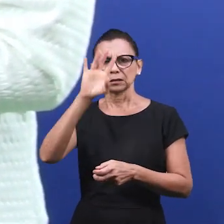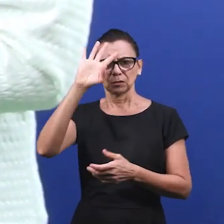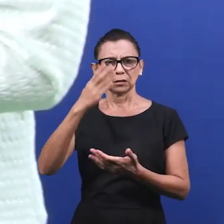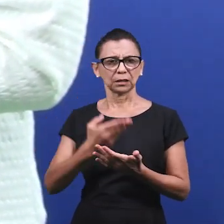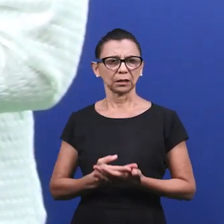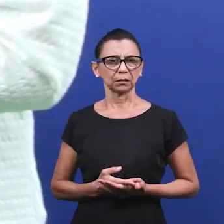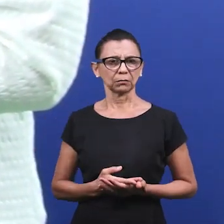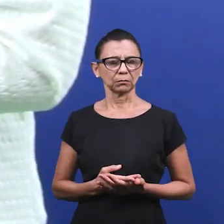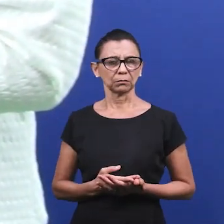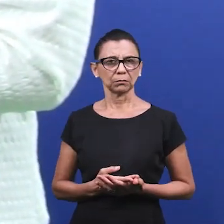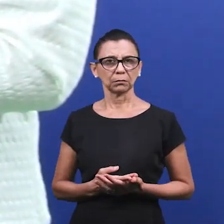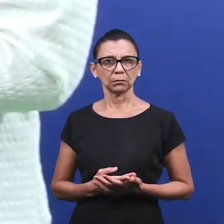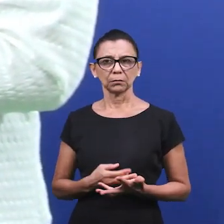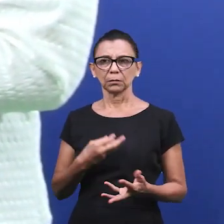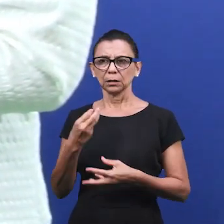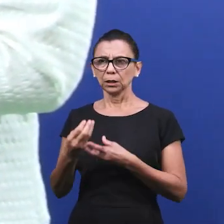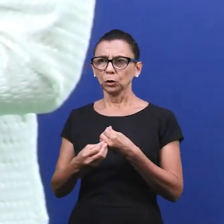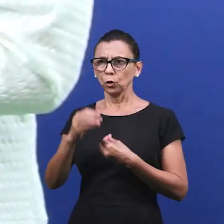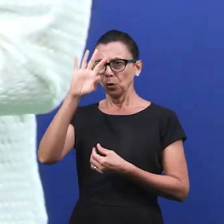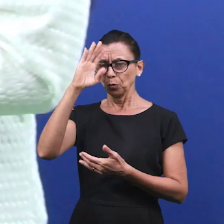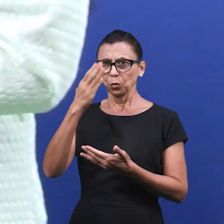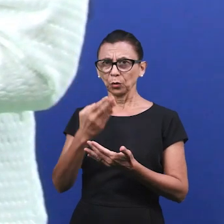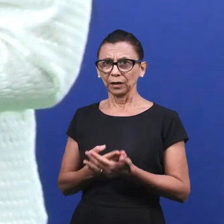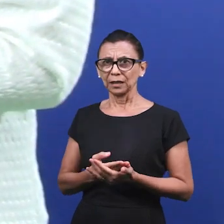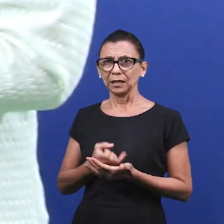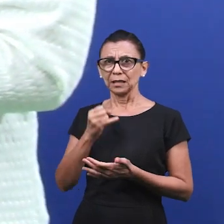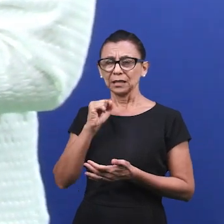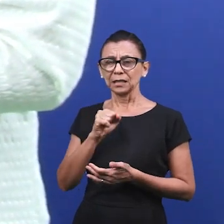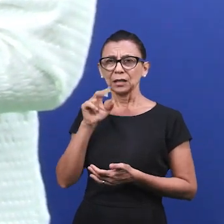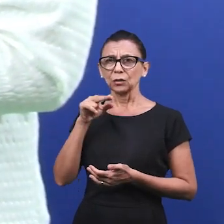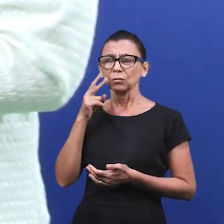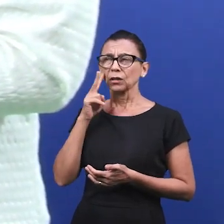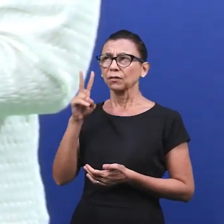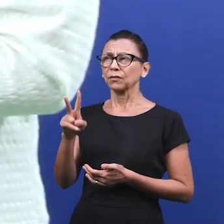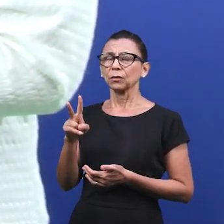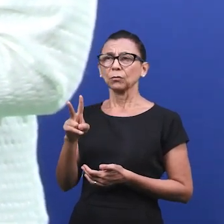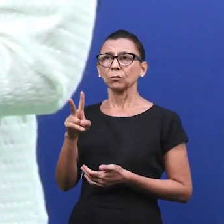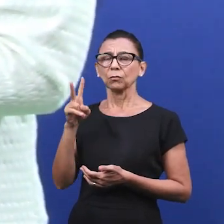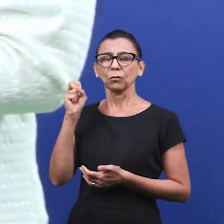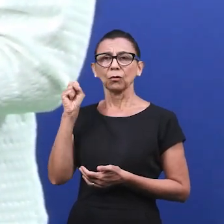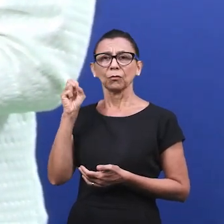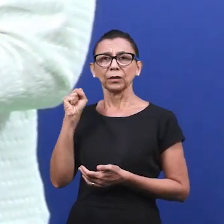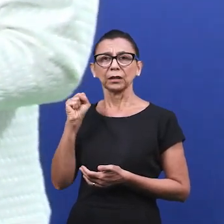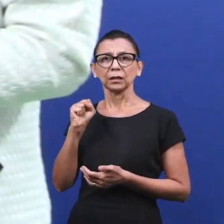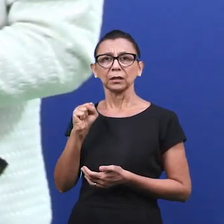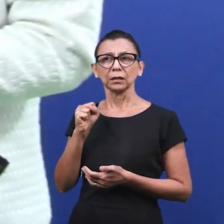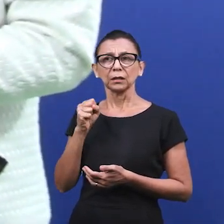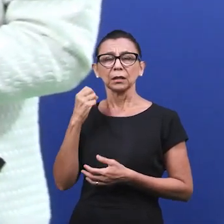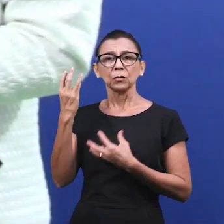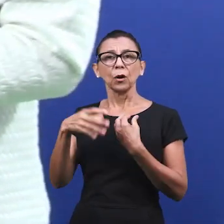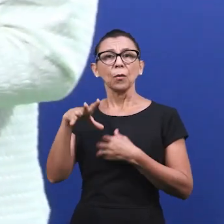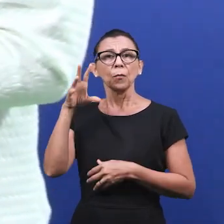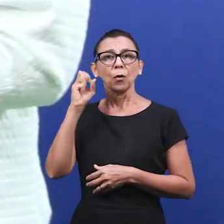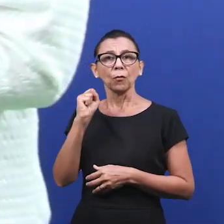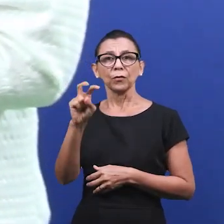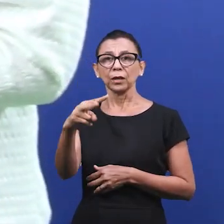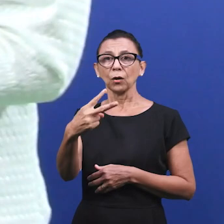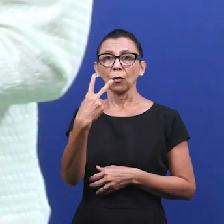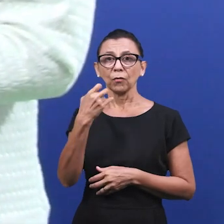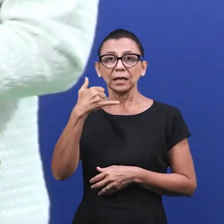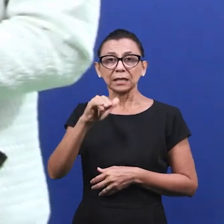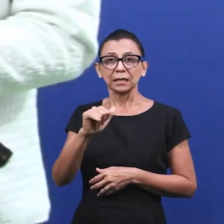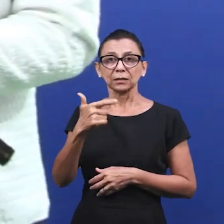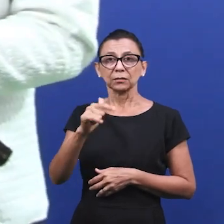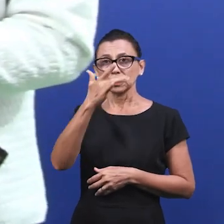ils invoqueront à ceux qui n'ont pas cru. Et comment ils croiront à ceux sur qui ils n'ont pas entendu? Et comment ils